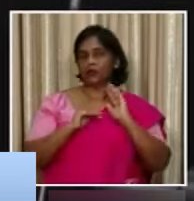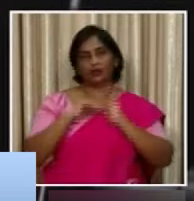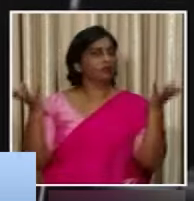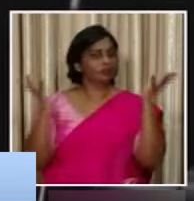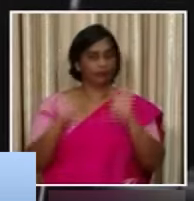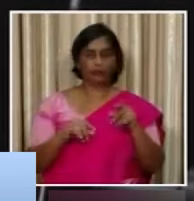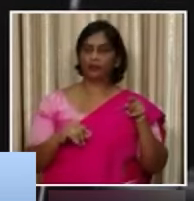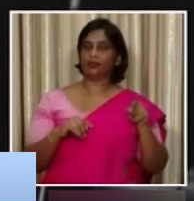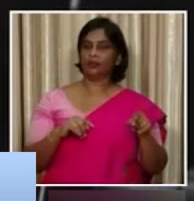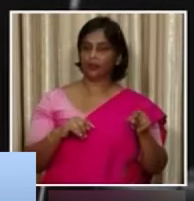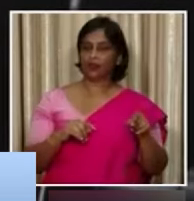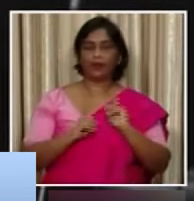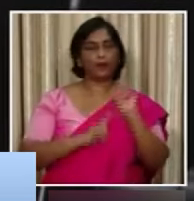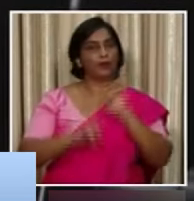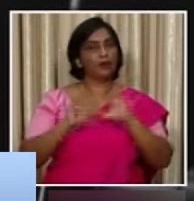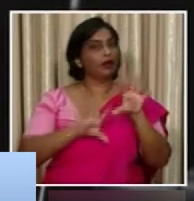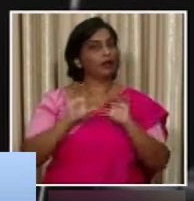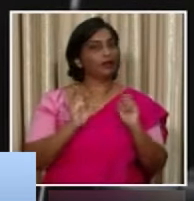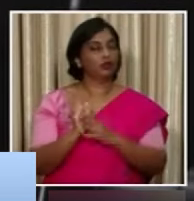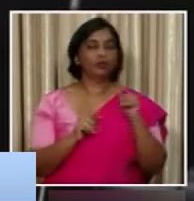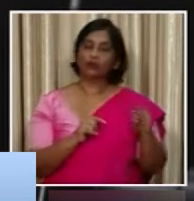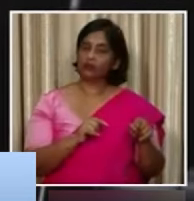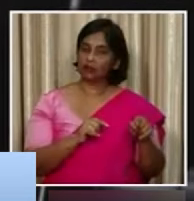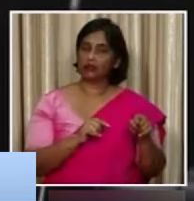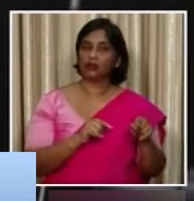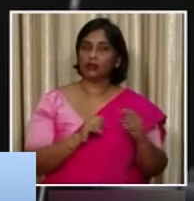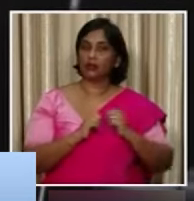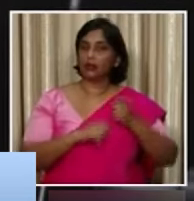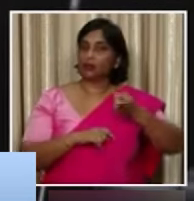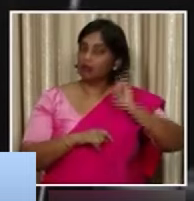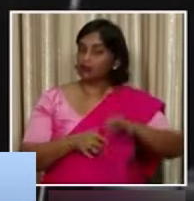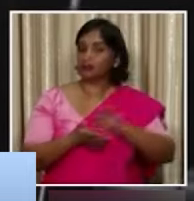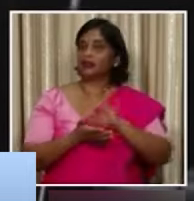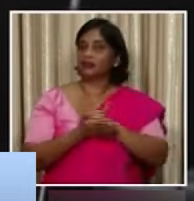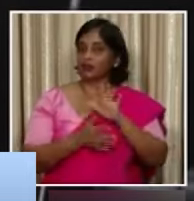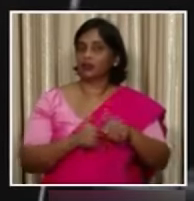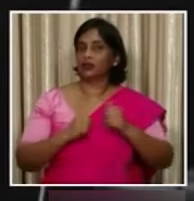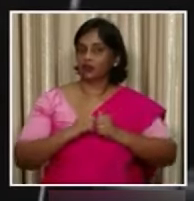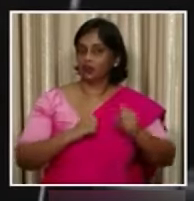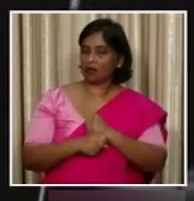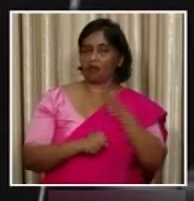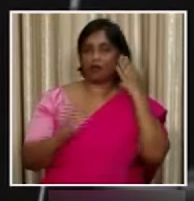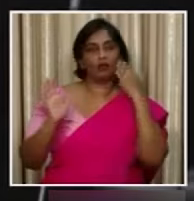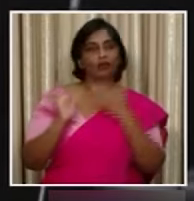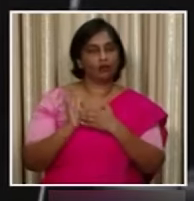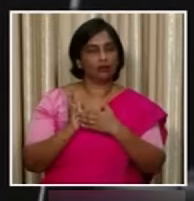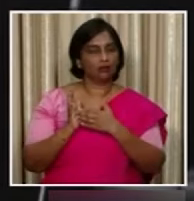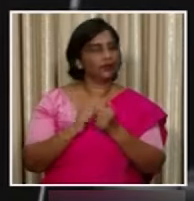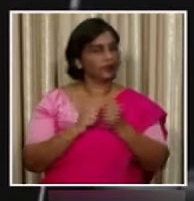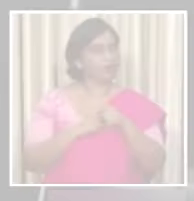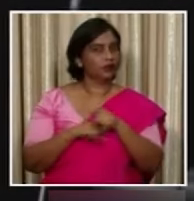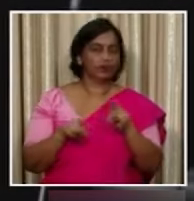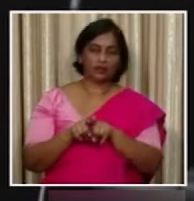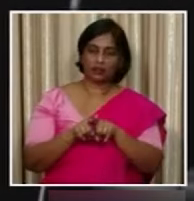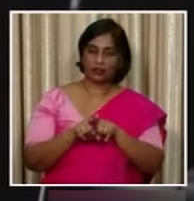කරලා තිබෙනවා. ඒ පාර්ලිමේන්තු තේරීම් කාරක සභාවේදී ඇතිවුණු එකගත්තයන් මත මේ වන විටත් රජයේ සඳහා අවතීර්ණ වෙලා තිබෙනවා.